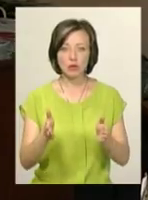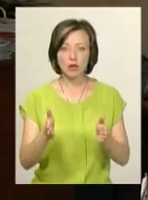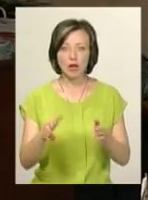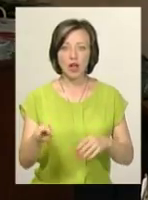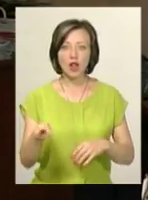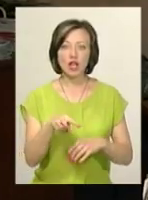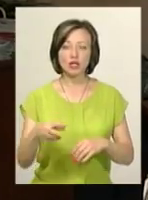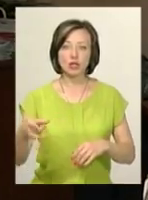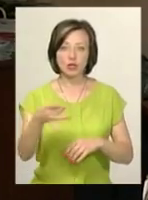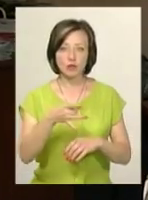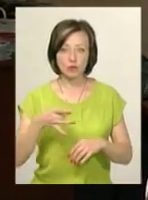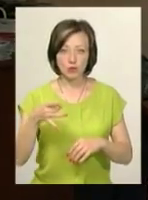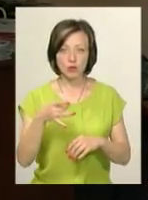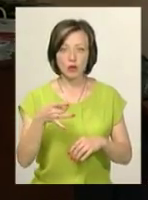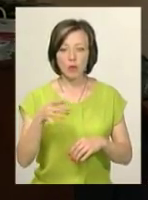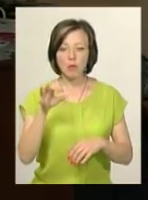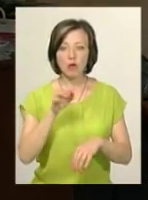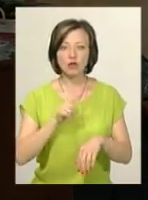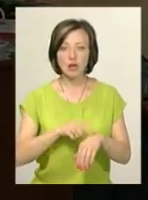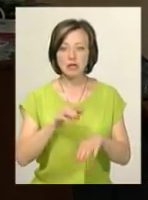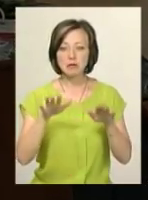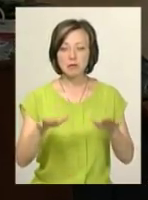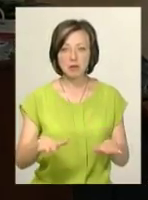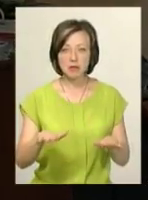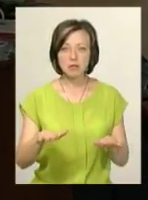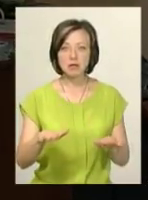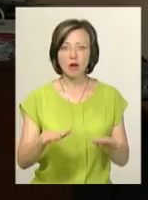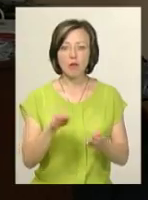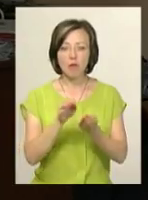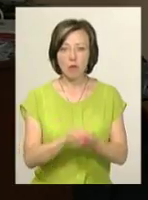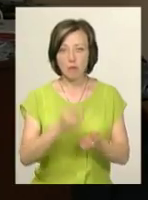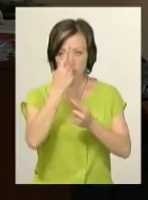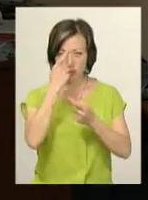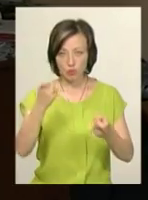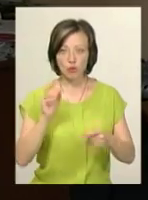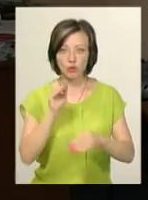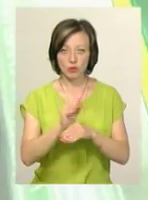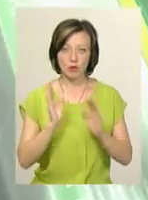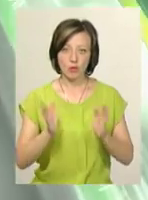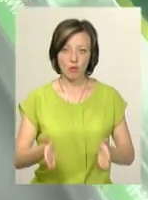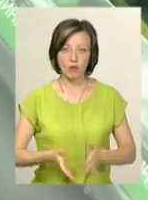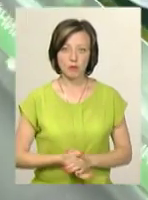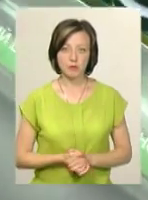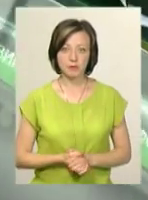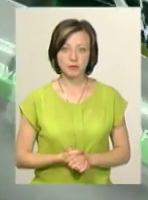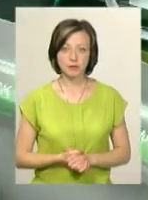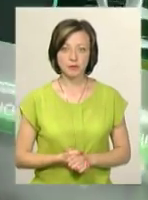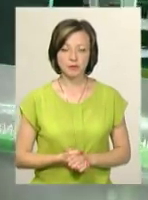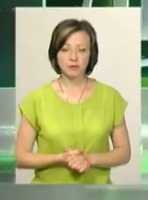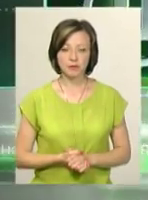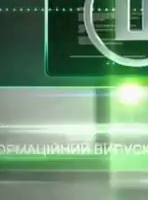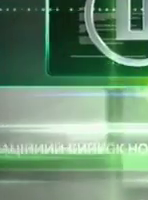на Летичівщину і про час і місце похоронів буде повідомлено додатково.